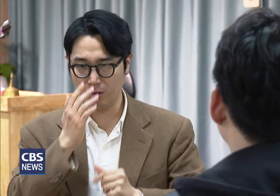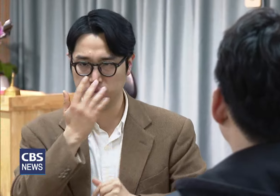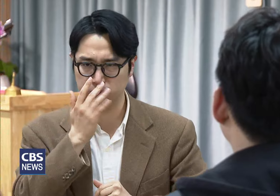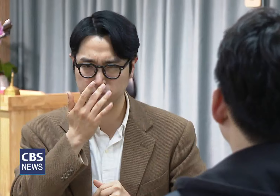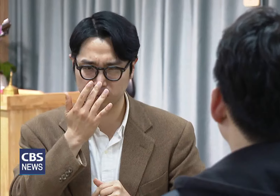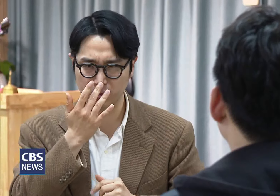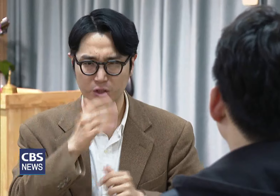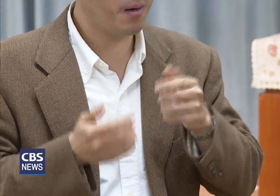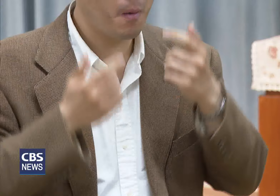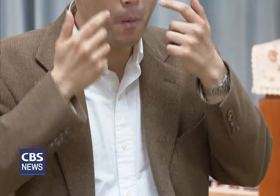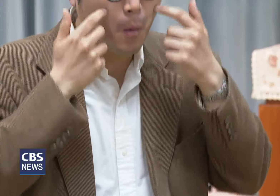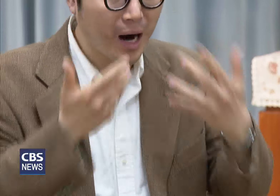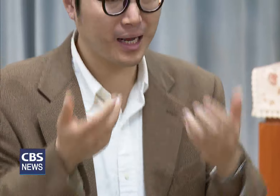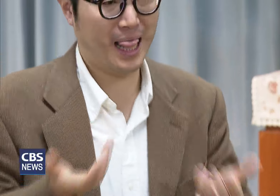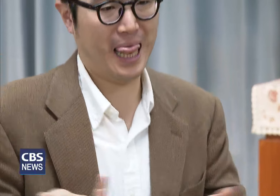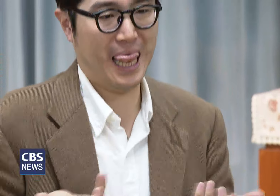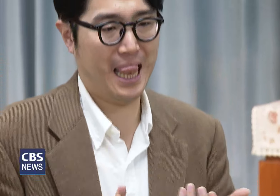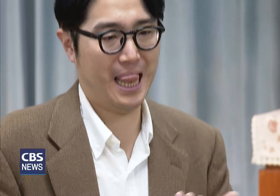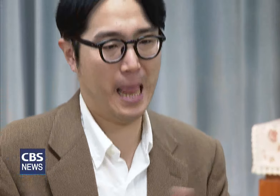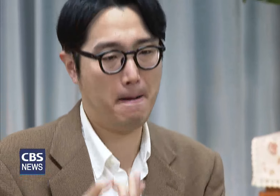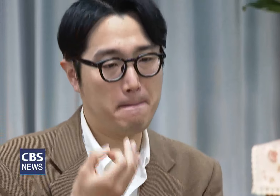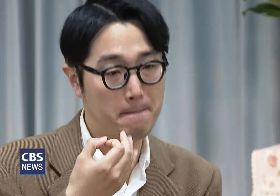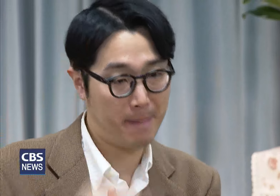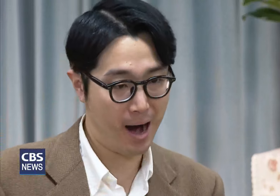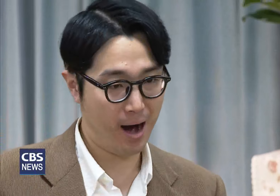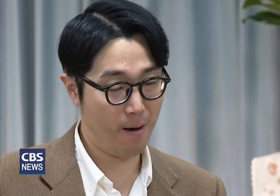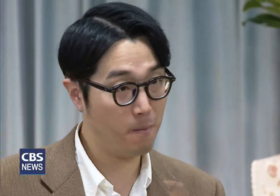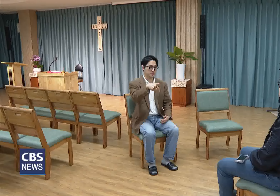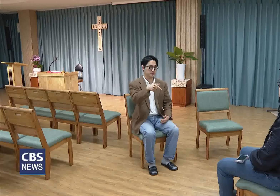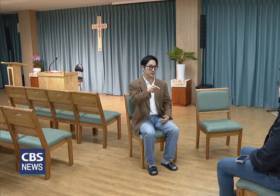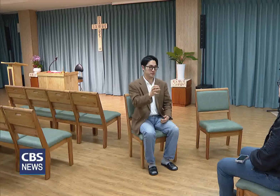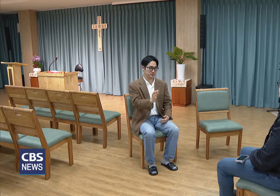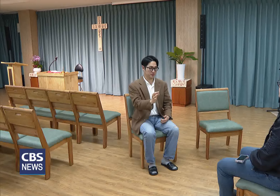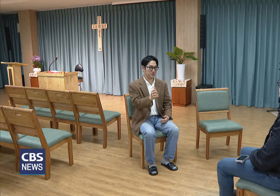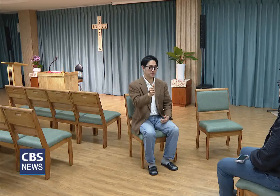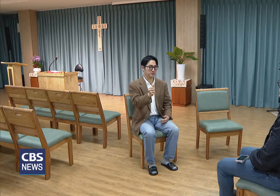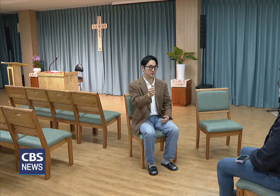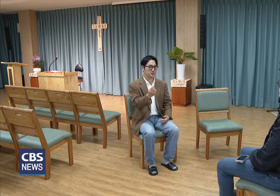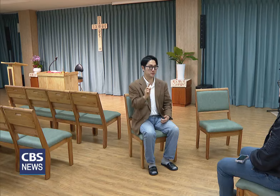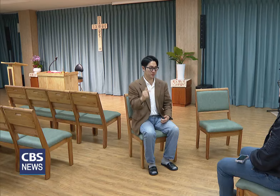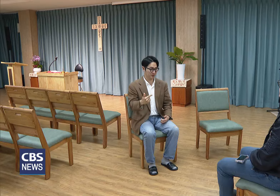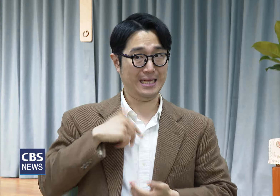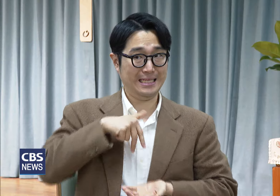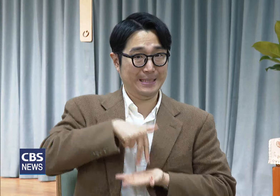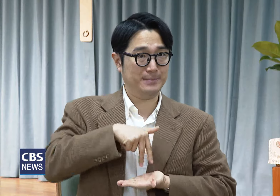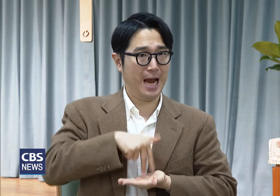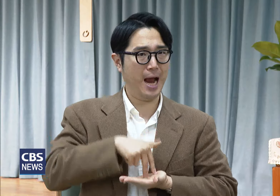전해지는 부가적인 정보들이 굉장히 중요한데 작은 화면 때문에 제대로 전달되지 못하는 겁니다.